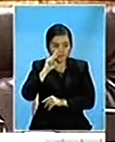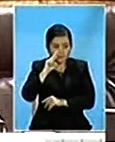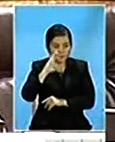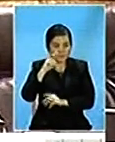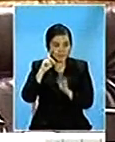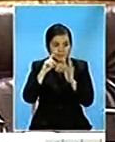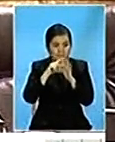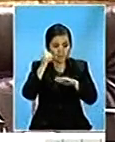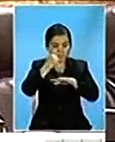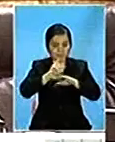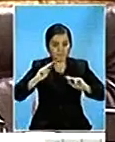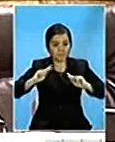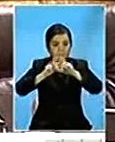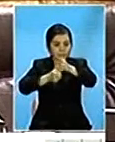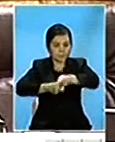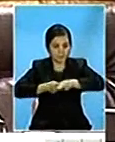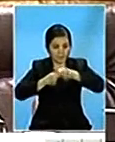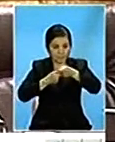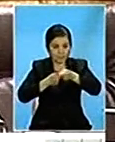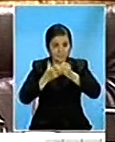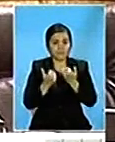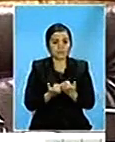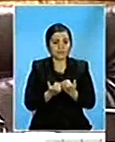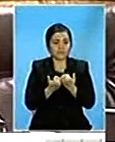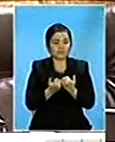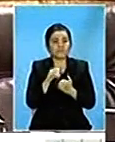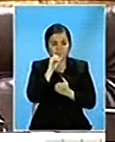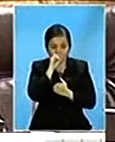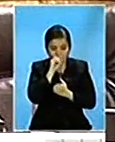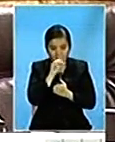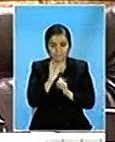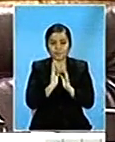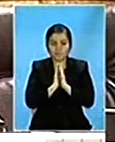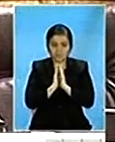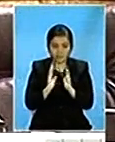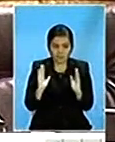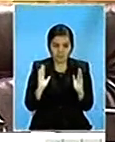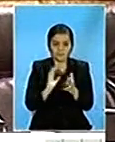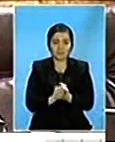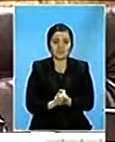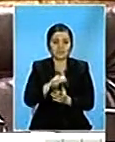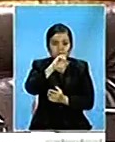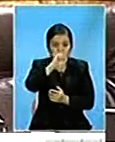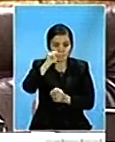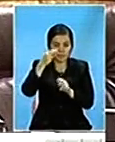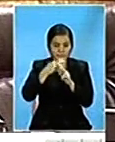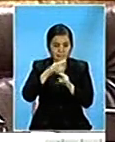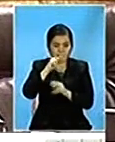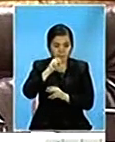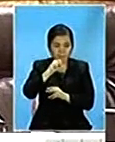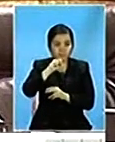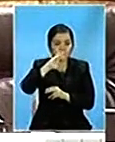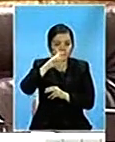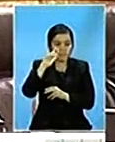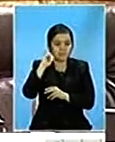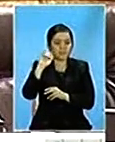ระทรวงเกษตรและสหกรณ์ครับก็ต้องกราบขอบคุณท่านสอนิยมจริงๆแล้วก็ผม